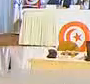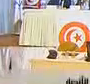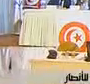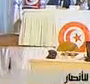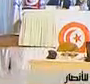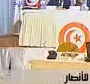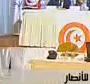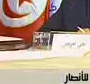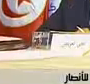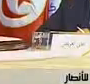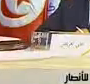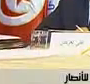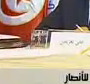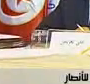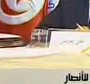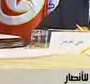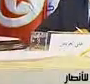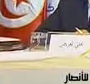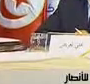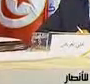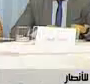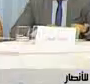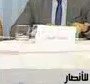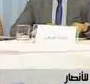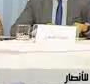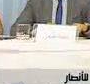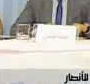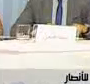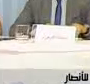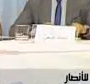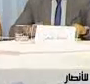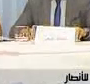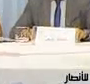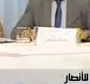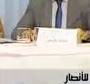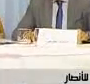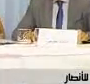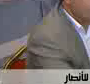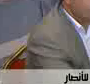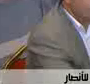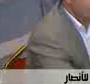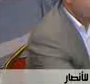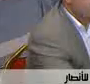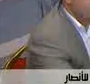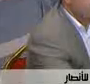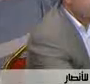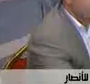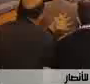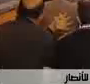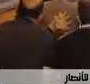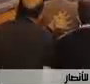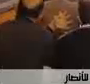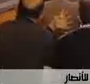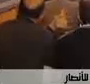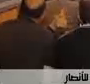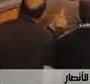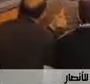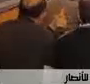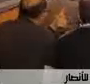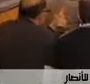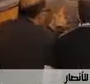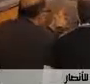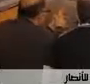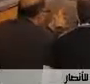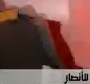مجلس شورى حركة النهضة يفوض لأنصاره وناخبيه اختيار من يرونه الأصلح في سباق الرئاسة.